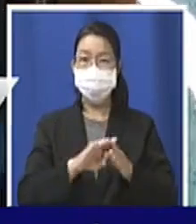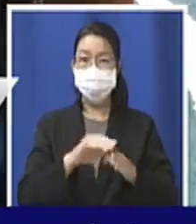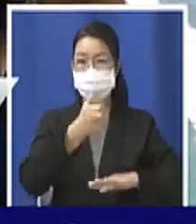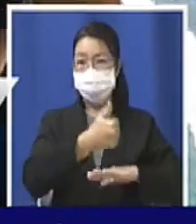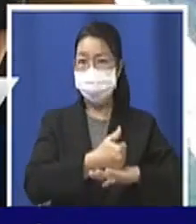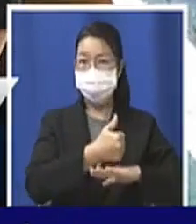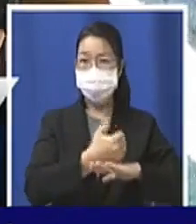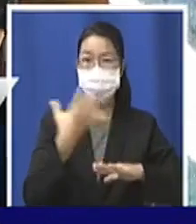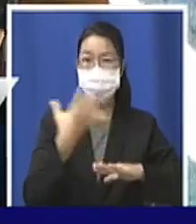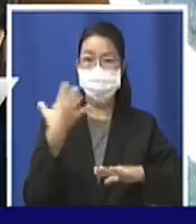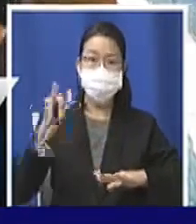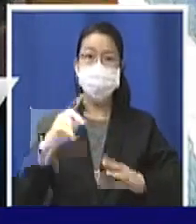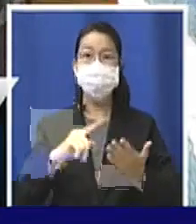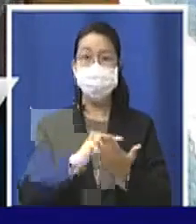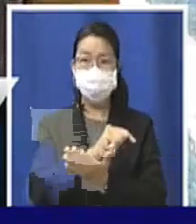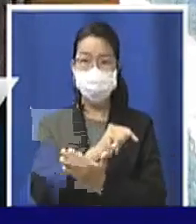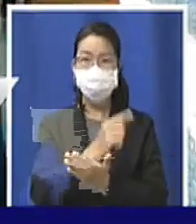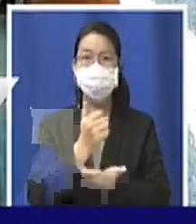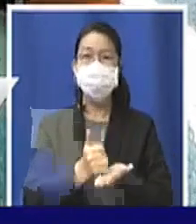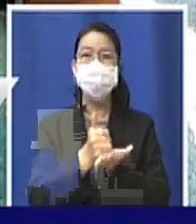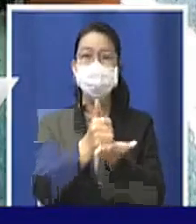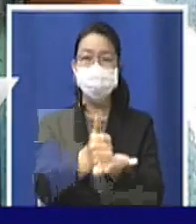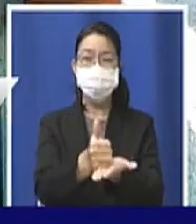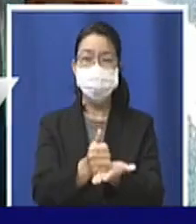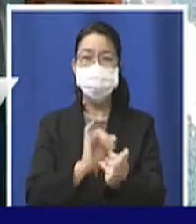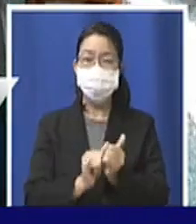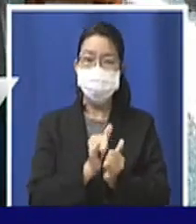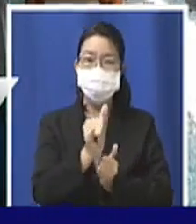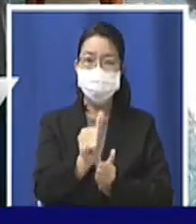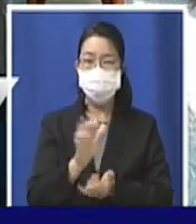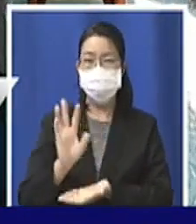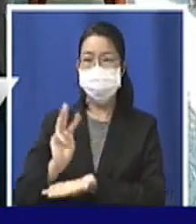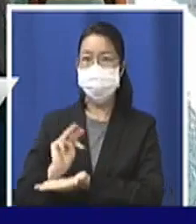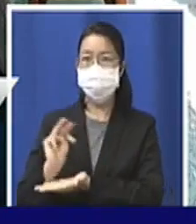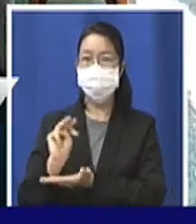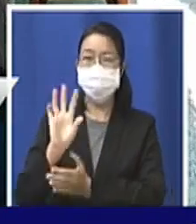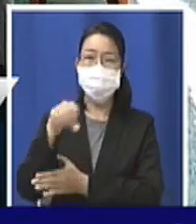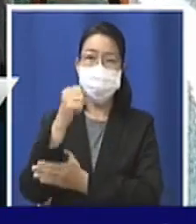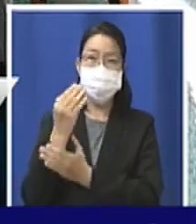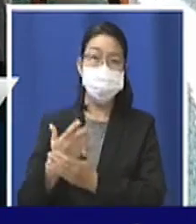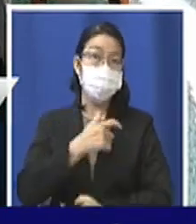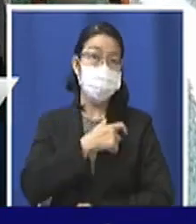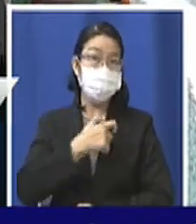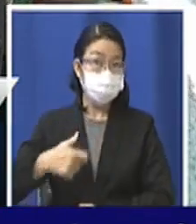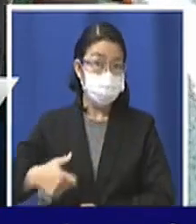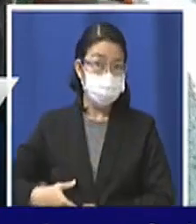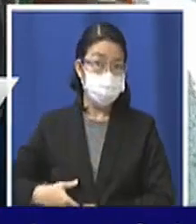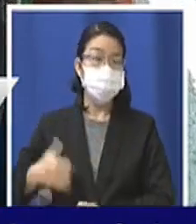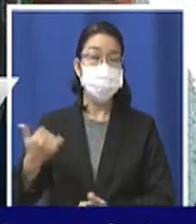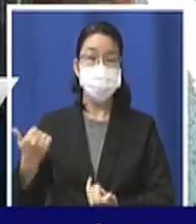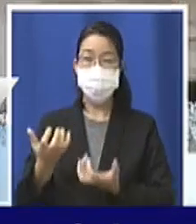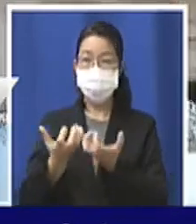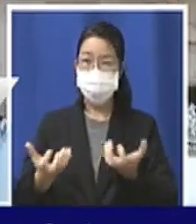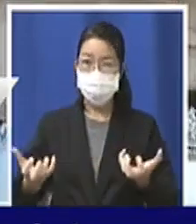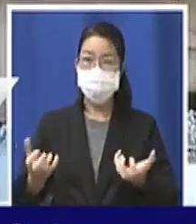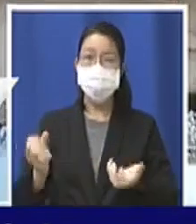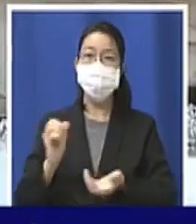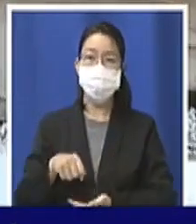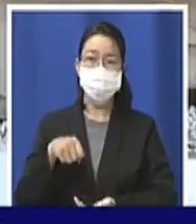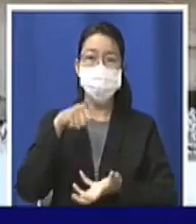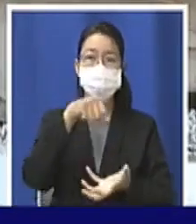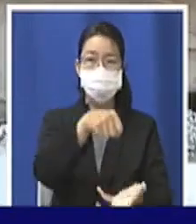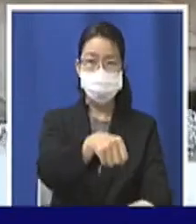จังหวัดตากประธานกรรมการมูลนิธิราชประชานุเคราะห์ประจำจังหวัดตากครับเขาได้ไปมอบเงินนะครับพระราชทานมูลนิธิ